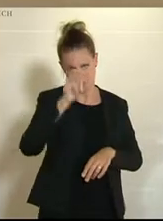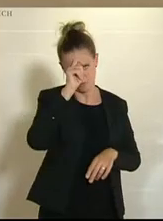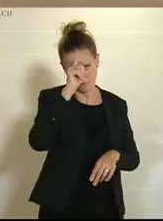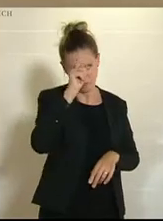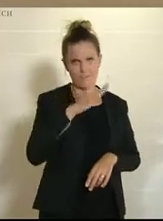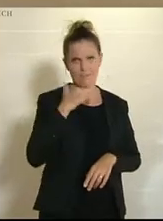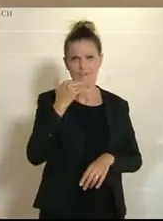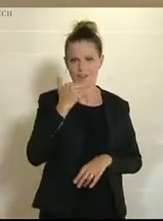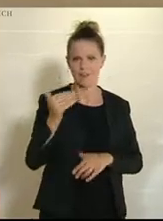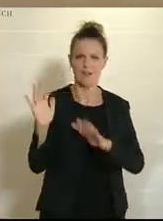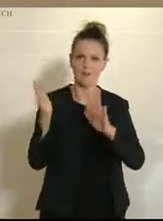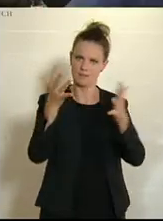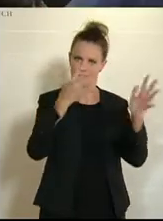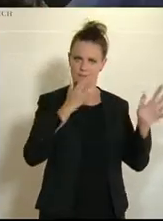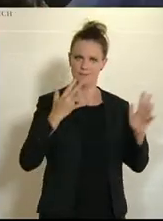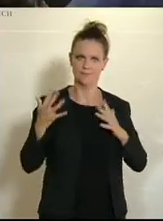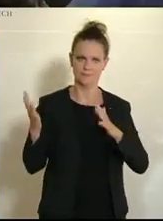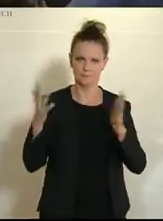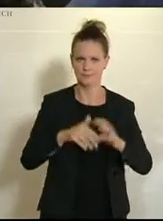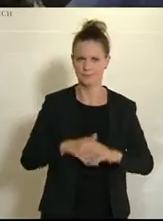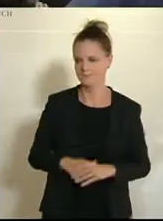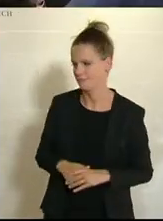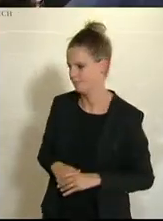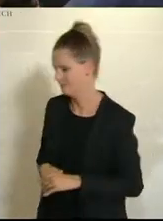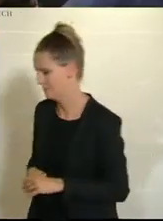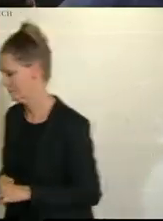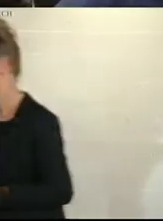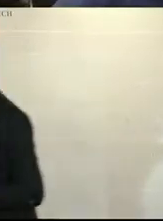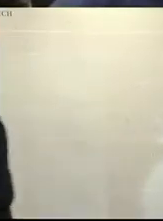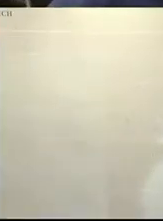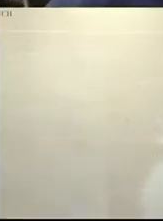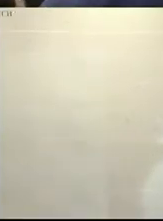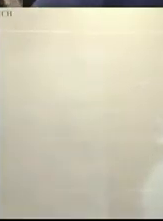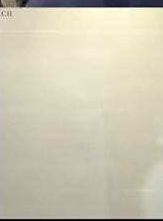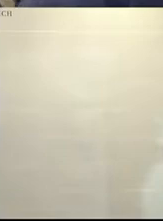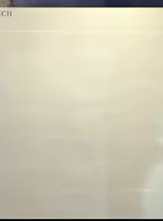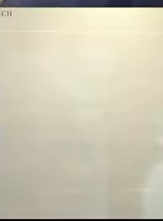Vielen Dank. Gudrun Kugler von der ÖVP sagt,